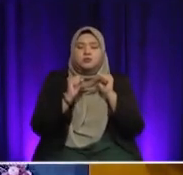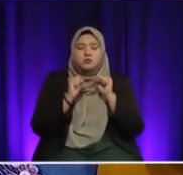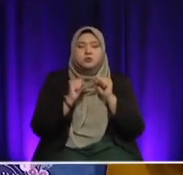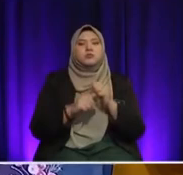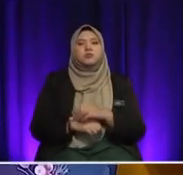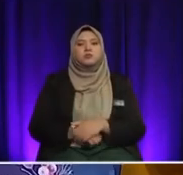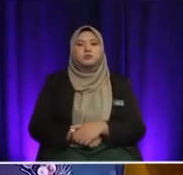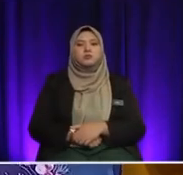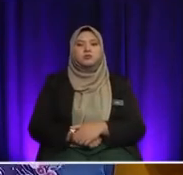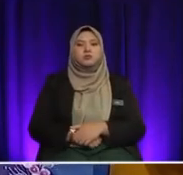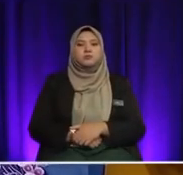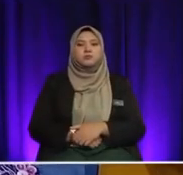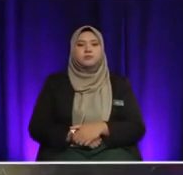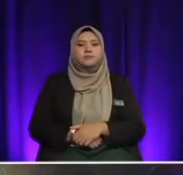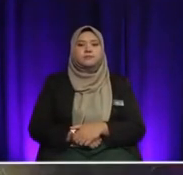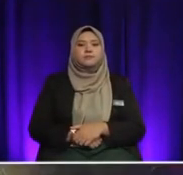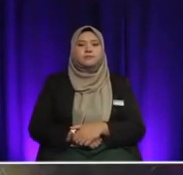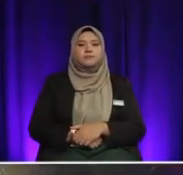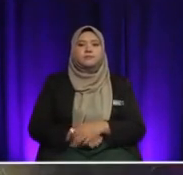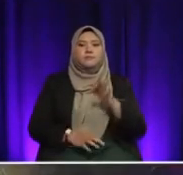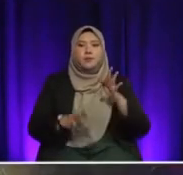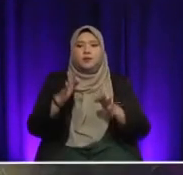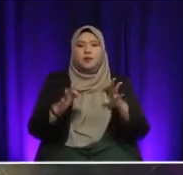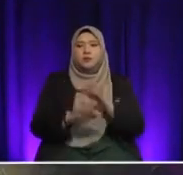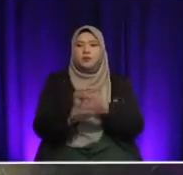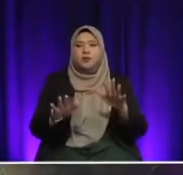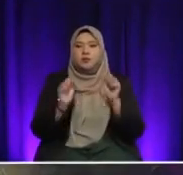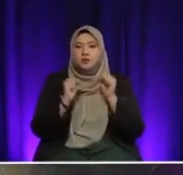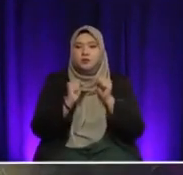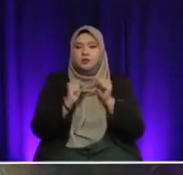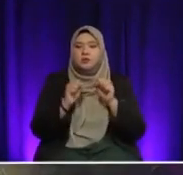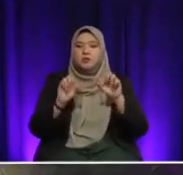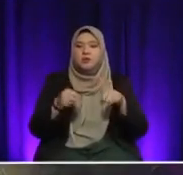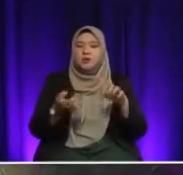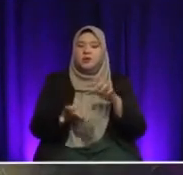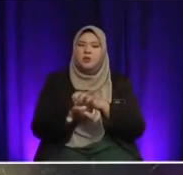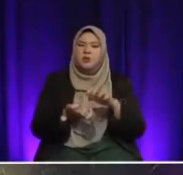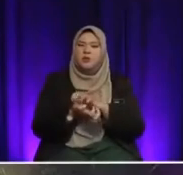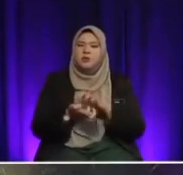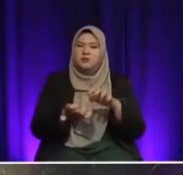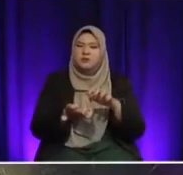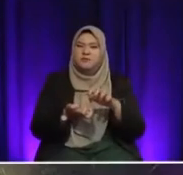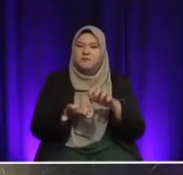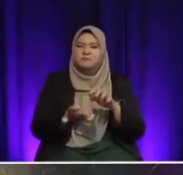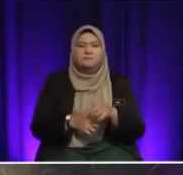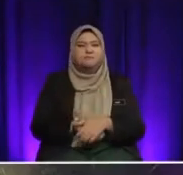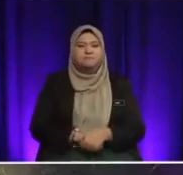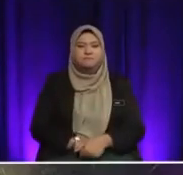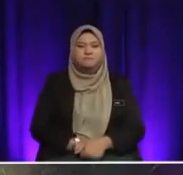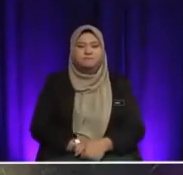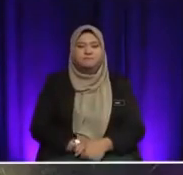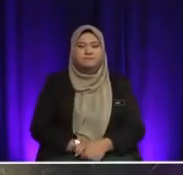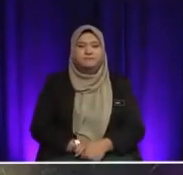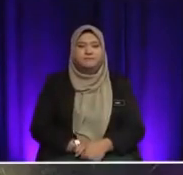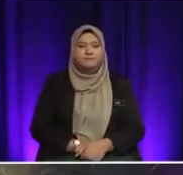Okey. Okey. Baiklah. Kita dah pergi kepada soalan yang terakhir untuk murid-murid. Saya nak tanya